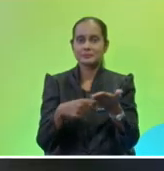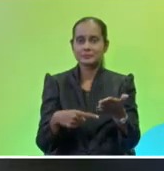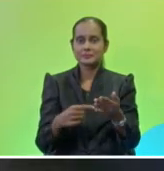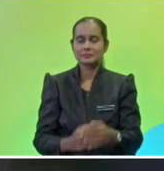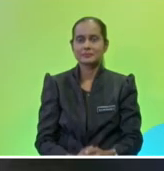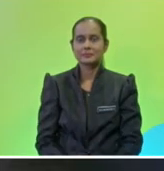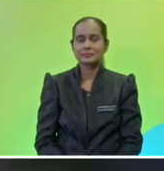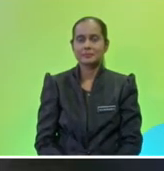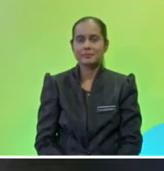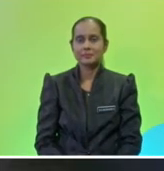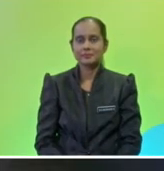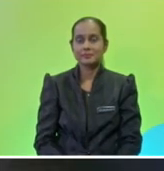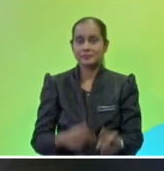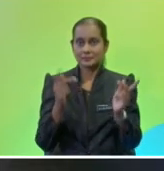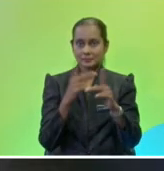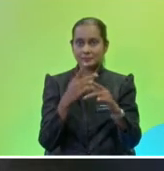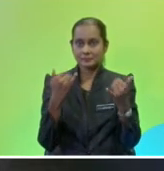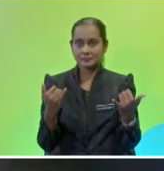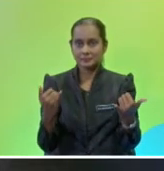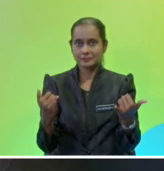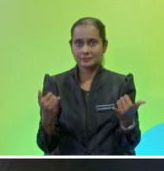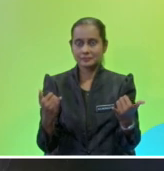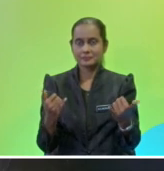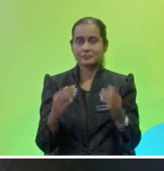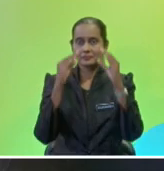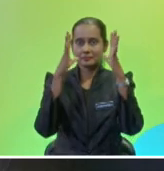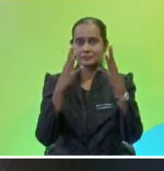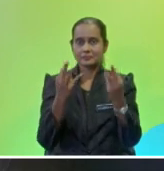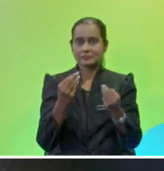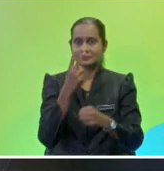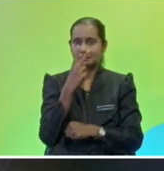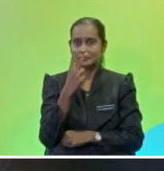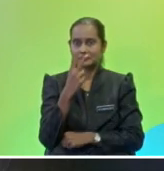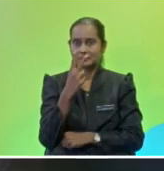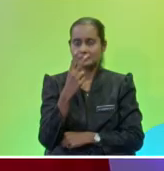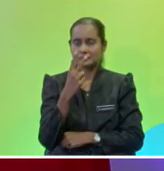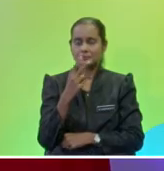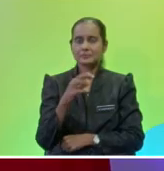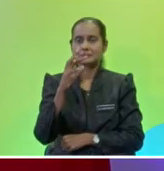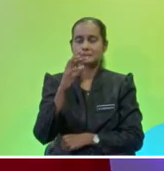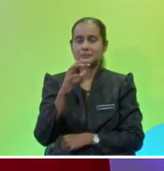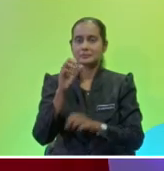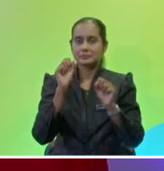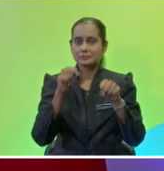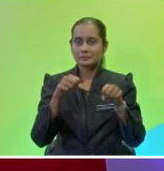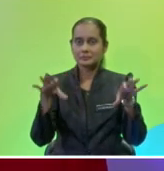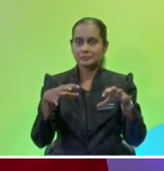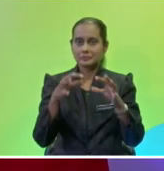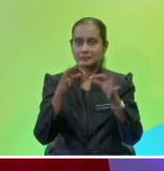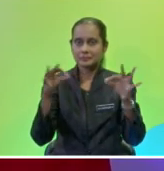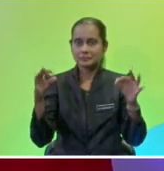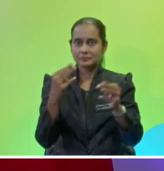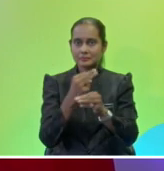untuk kali ini cek guna tes Mira supaya Mira dapat membuat ayat mati dengan menggunakan